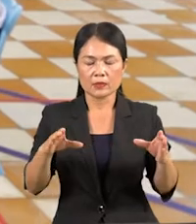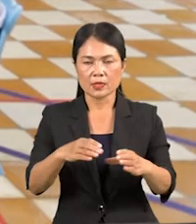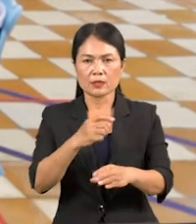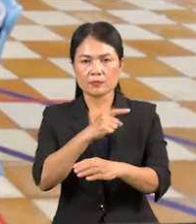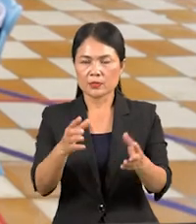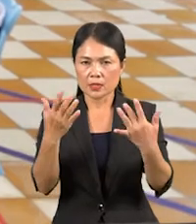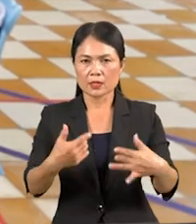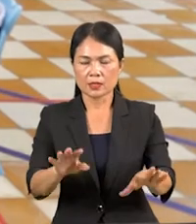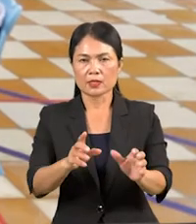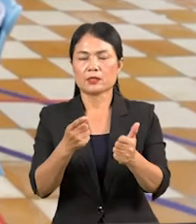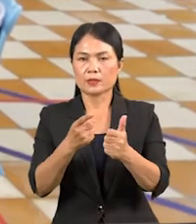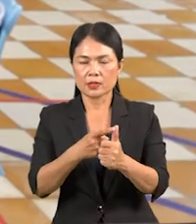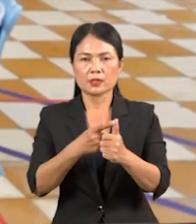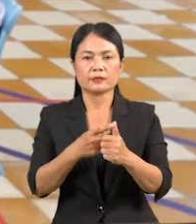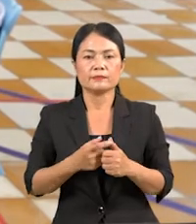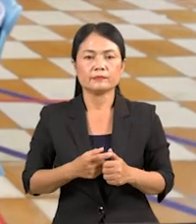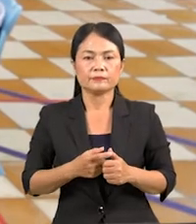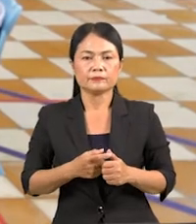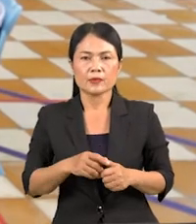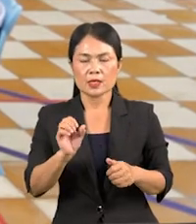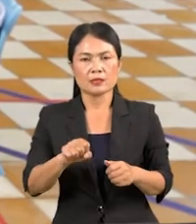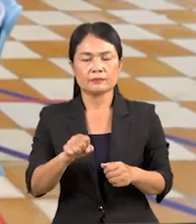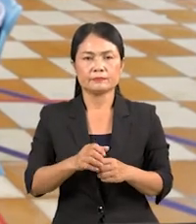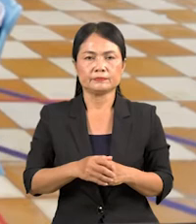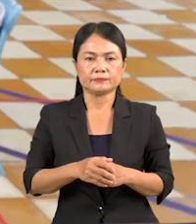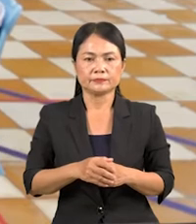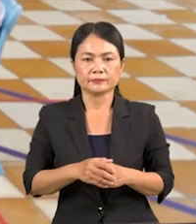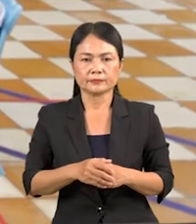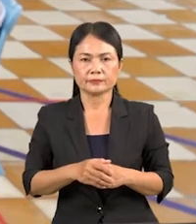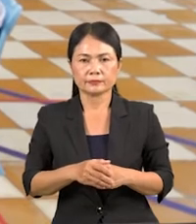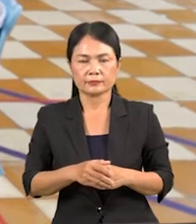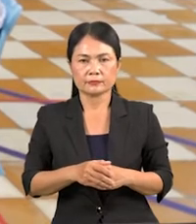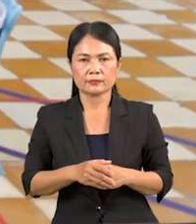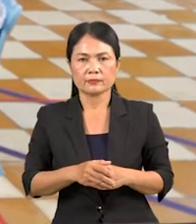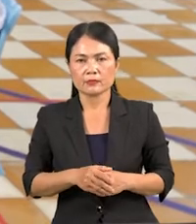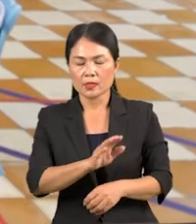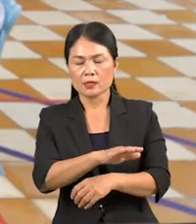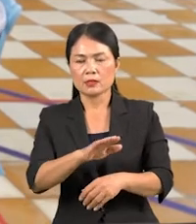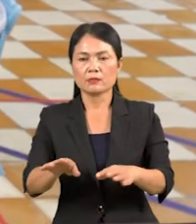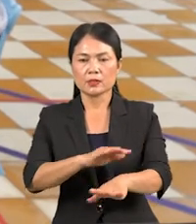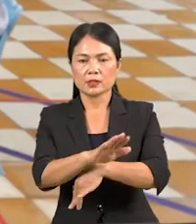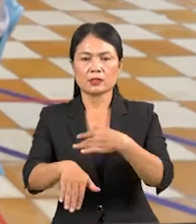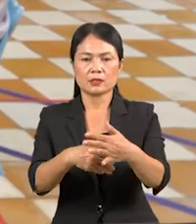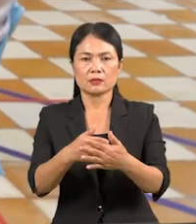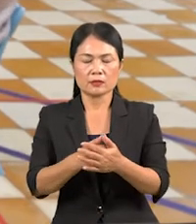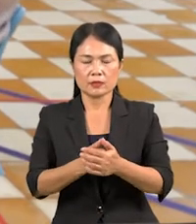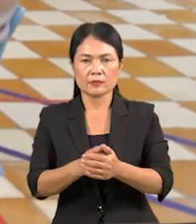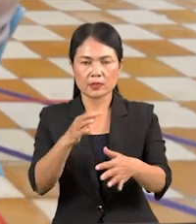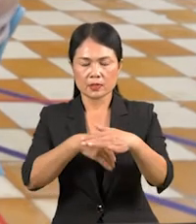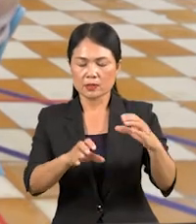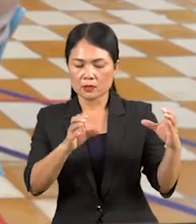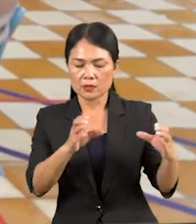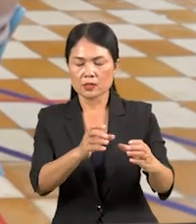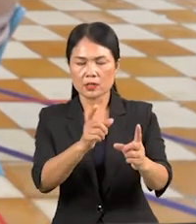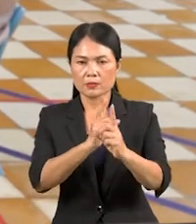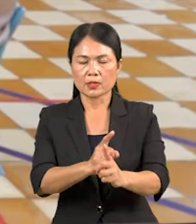ងគឺហើយមុនគេចាណឹងឥឡូវកូនកូនទាំងអស់គ្នាចូលតាមក្រុមរប